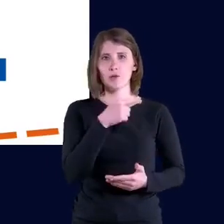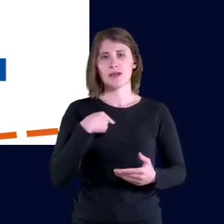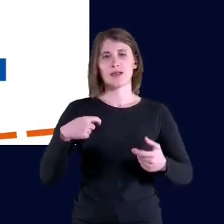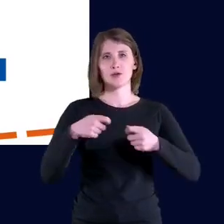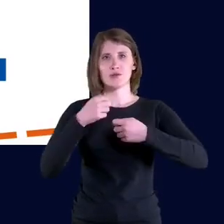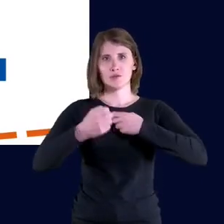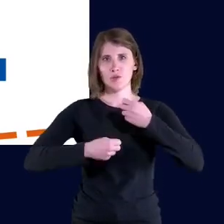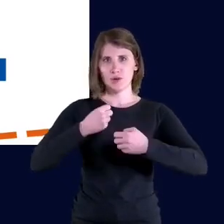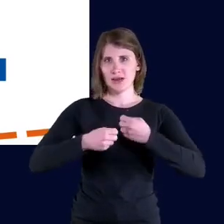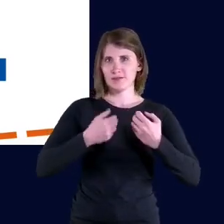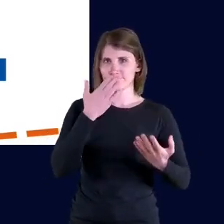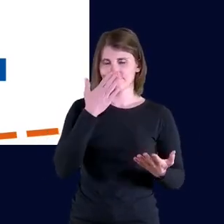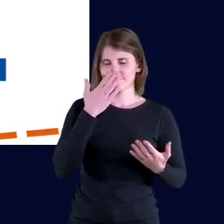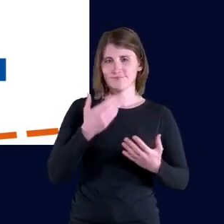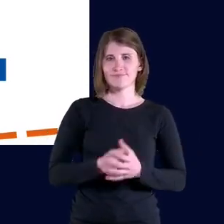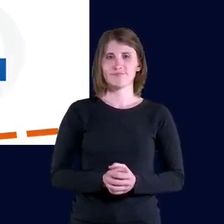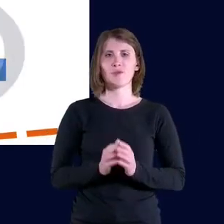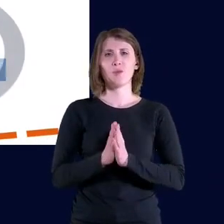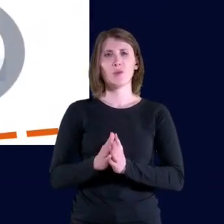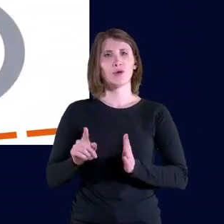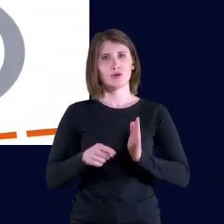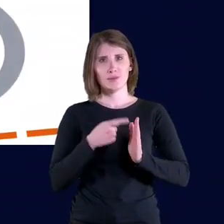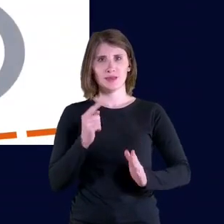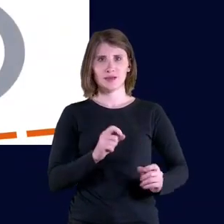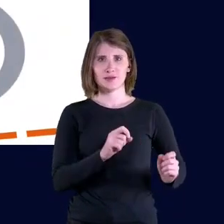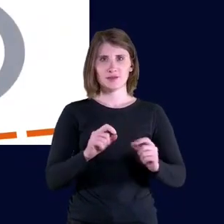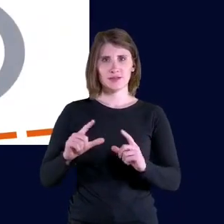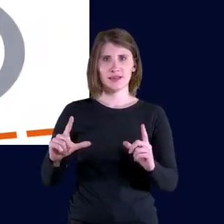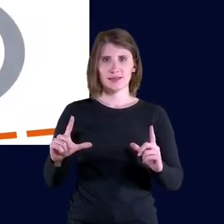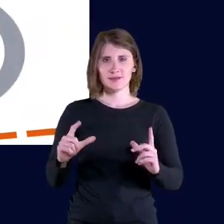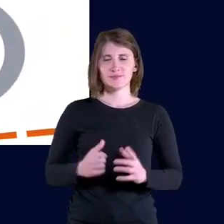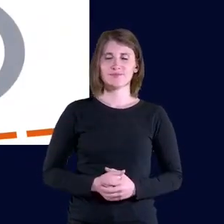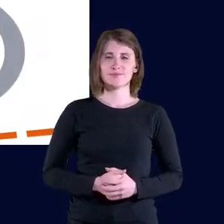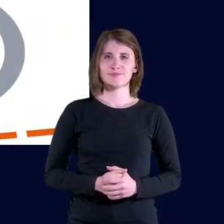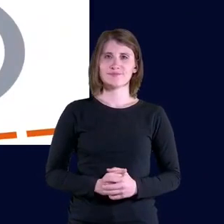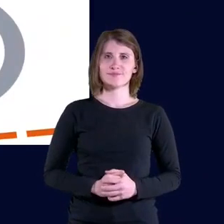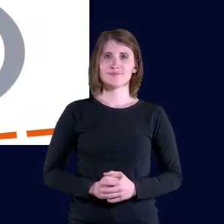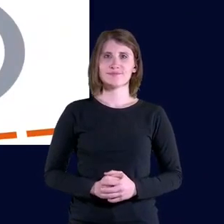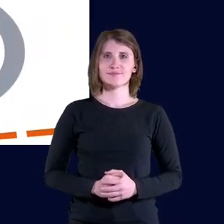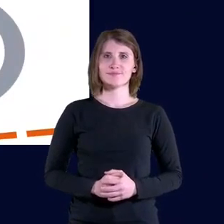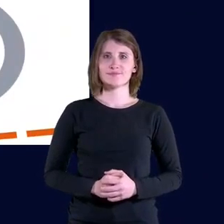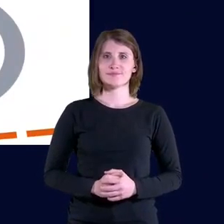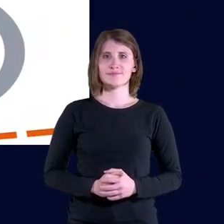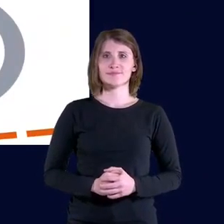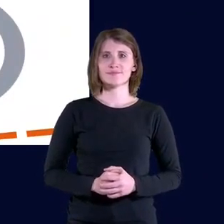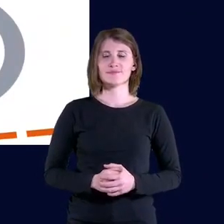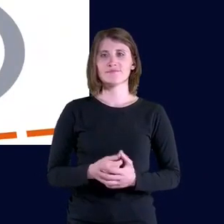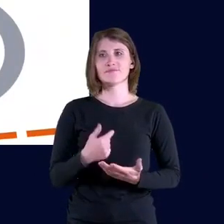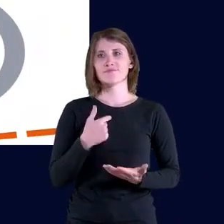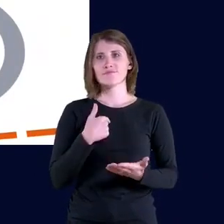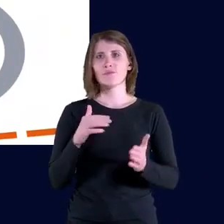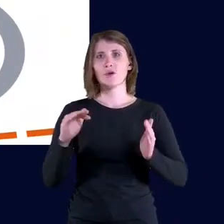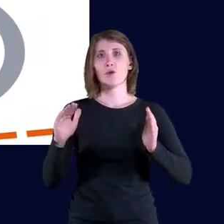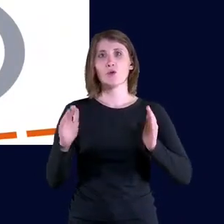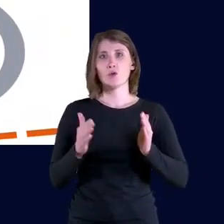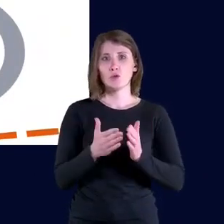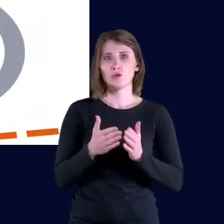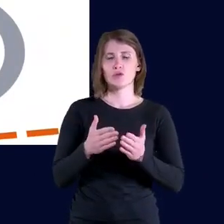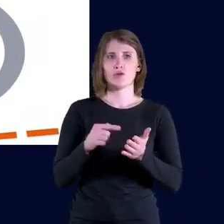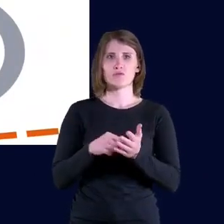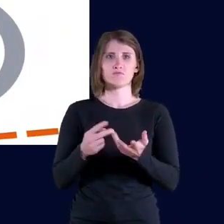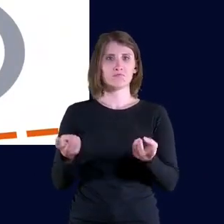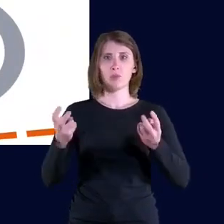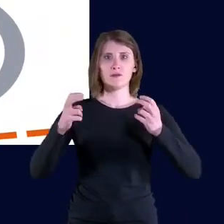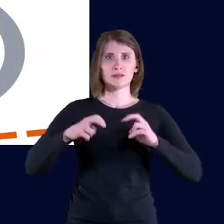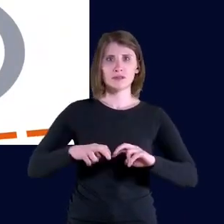współpraca Poproszę o pierwszy slajd Zacznę od krótkiej genezy jak w ogóle